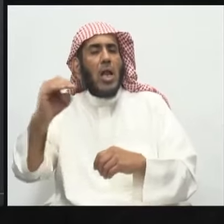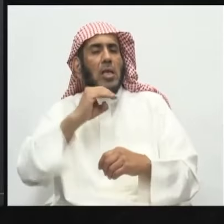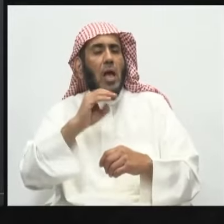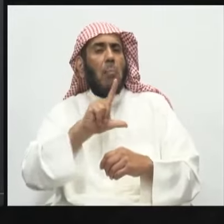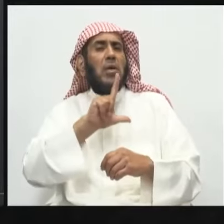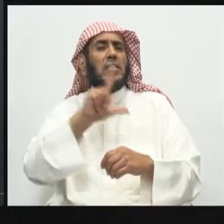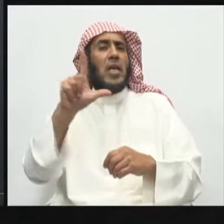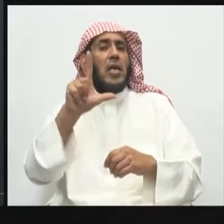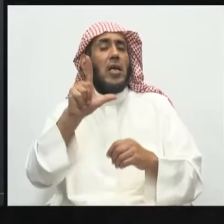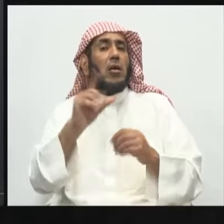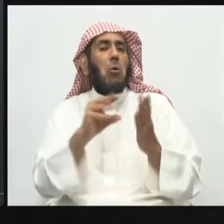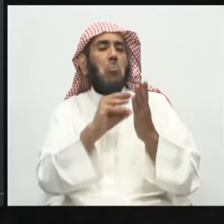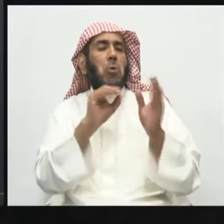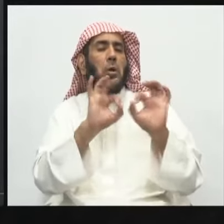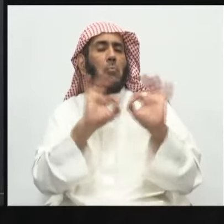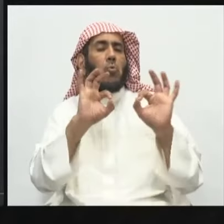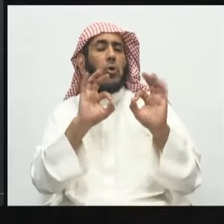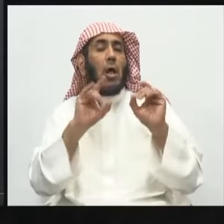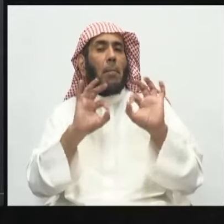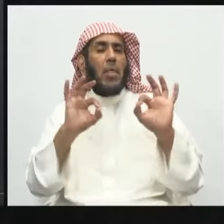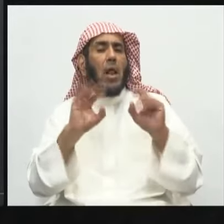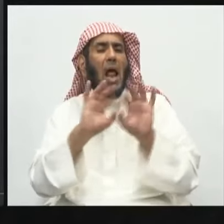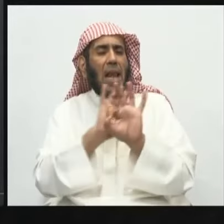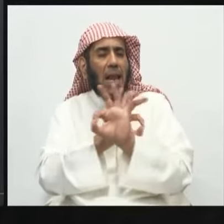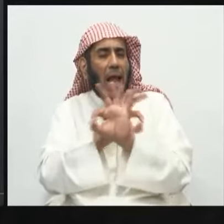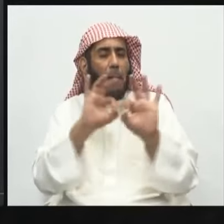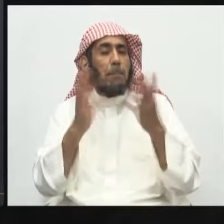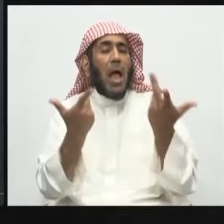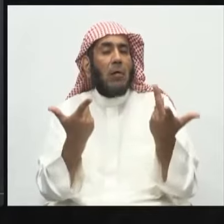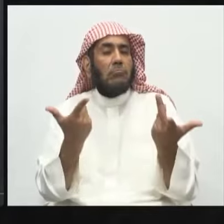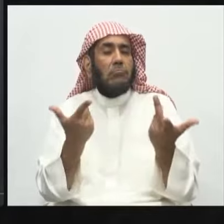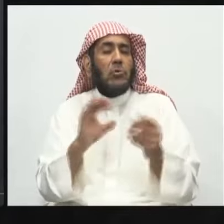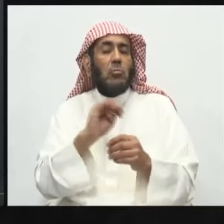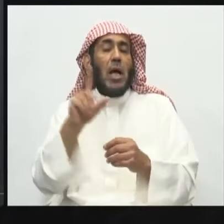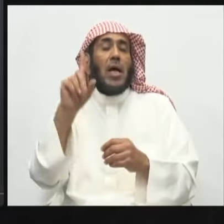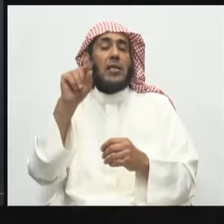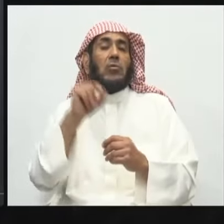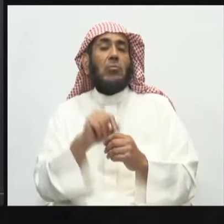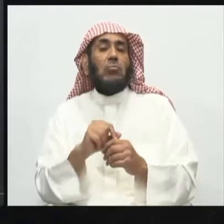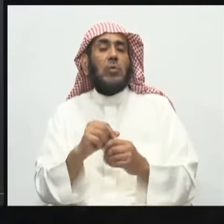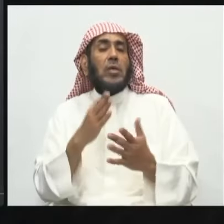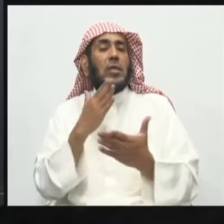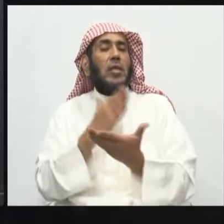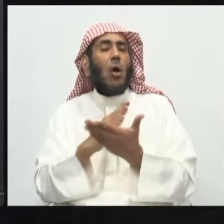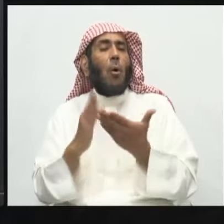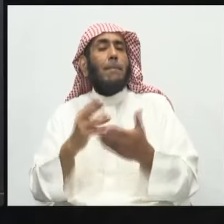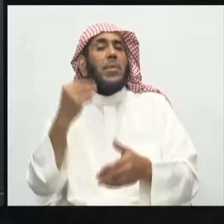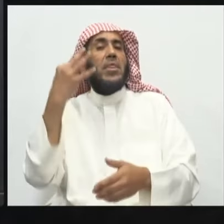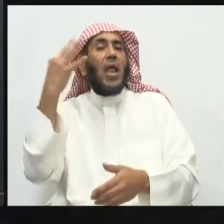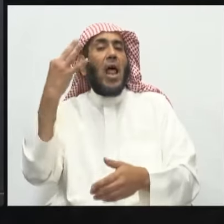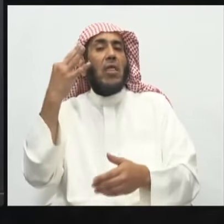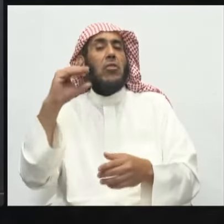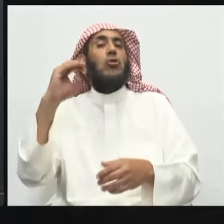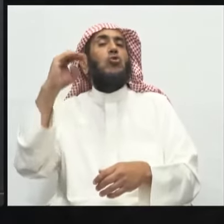الصحيحه النموذجيه المثاليه الكامله احسنتم تكون من ثلاث